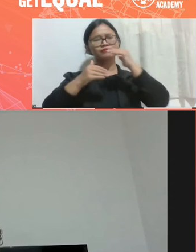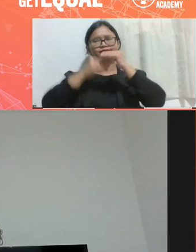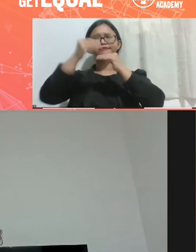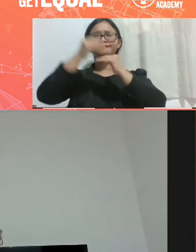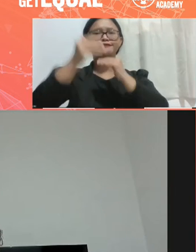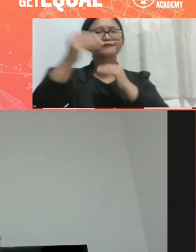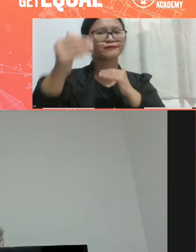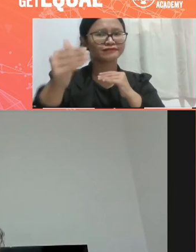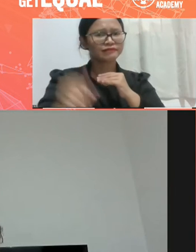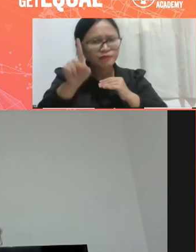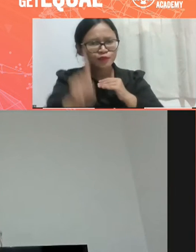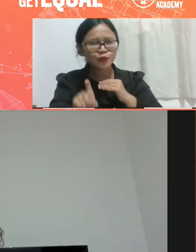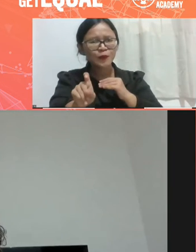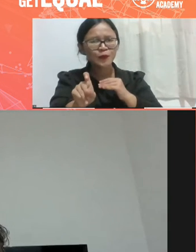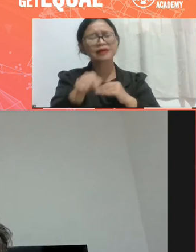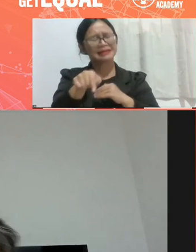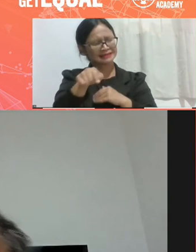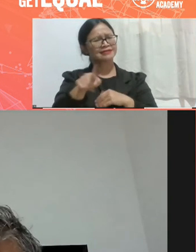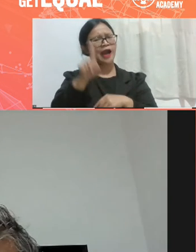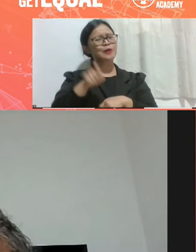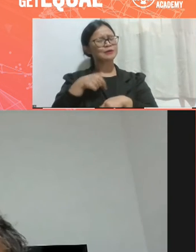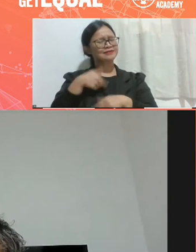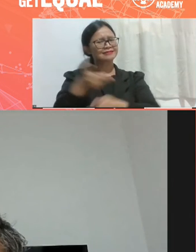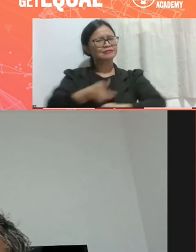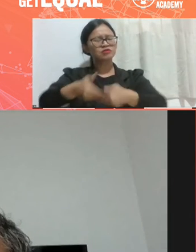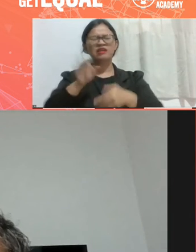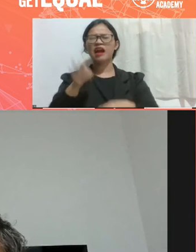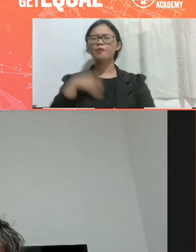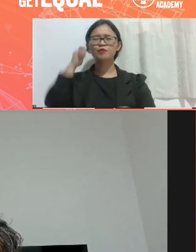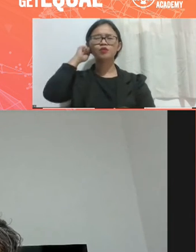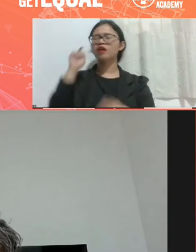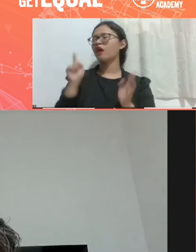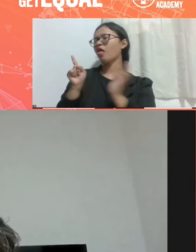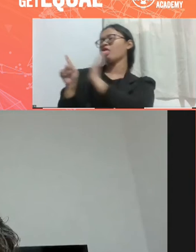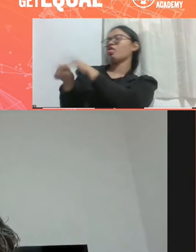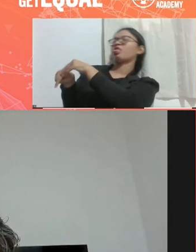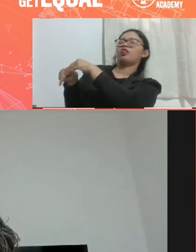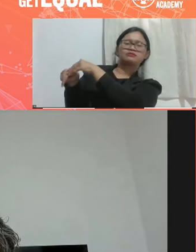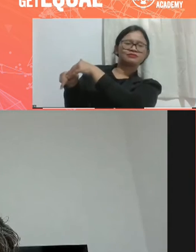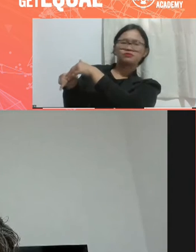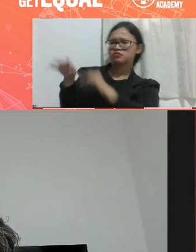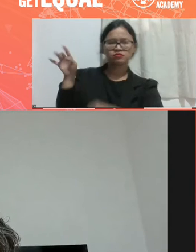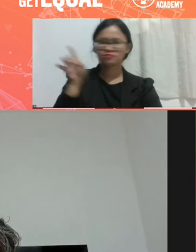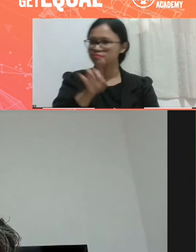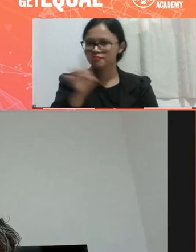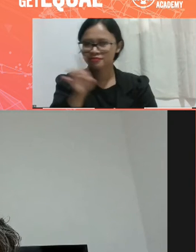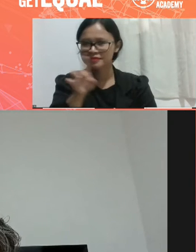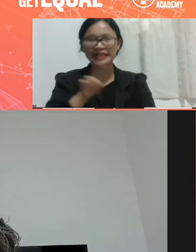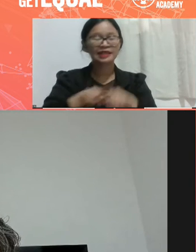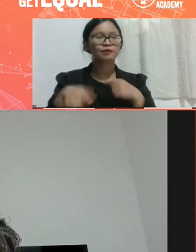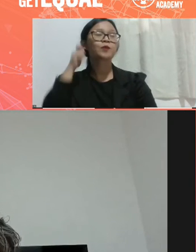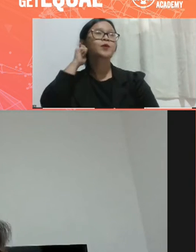kira zamannya udah seperti itu. Nggak perlu lagi perempuan didiskriminasi atau di stigma macam-macam. Mereka bisa menjadi lebih